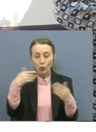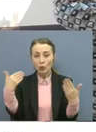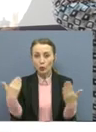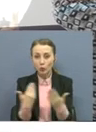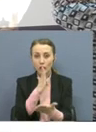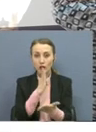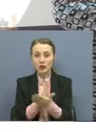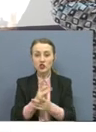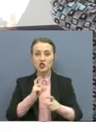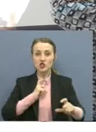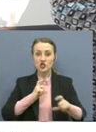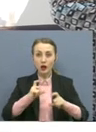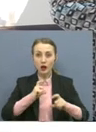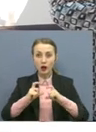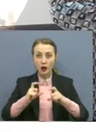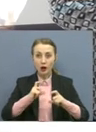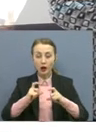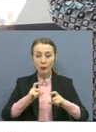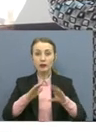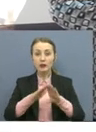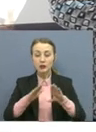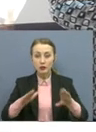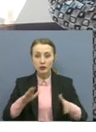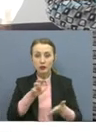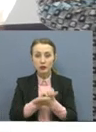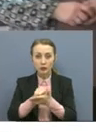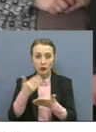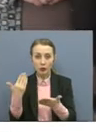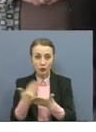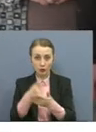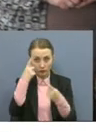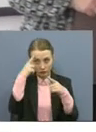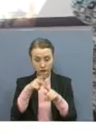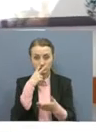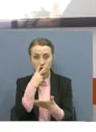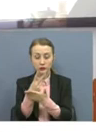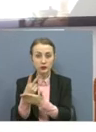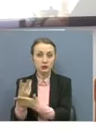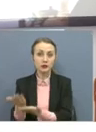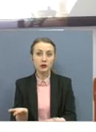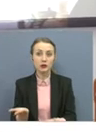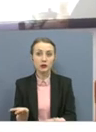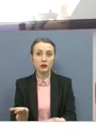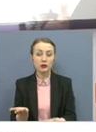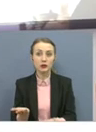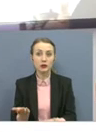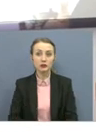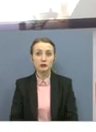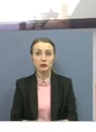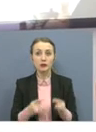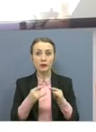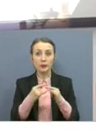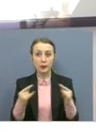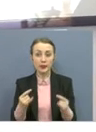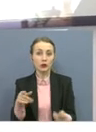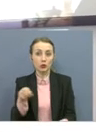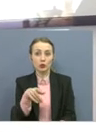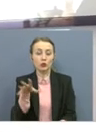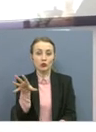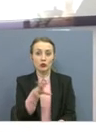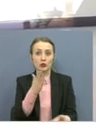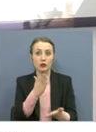поставлена, подходы, скажем так, современные. Технологии изучают, видите, дети шахмат занимаются. На электронном сети, то есть это как бы